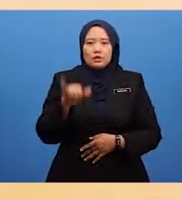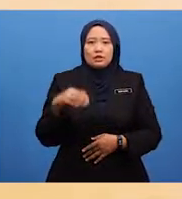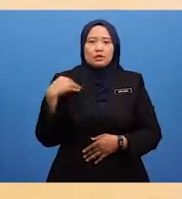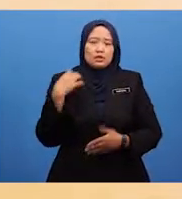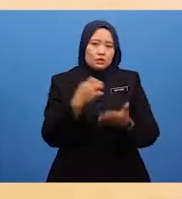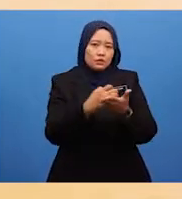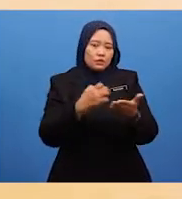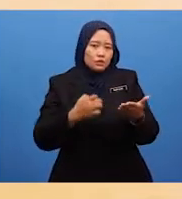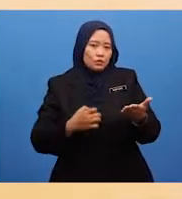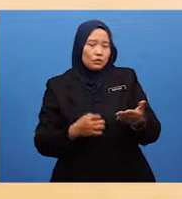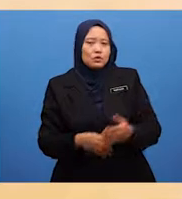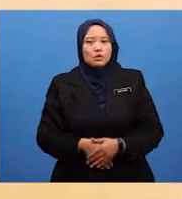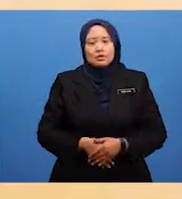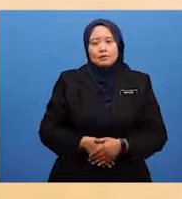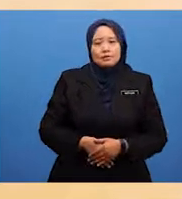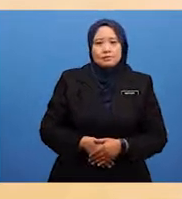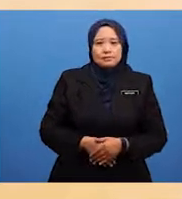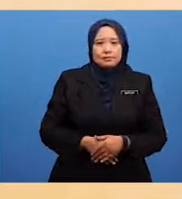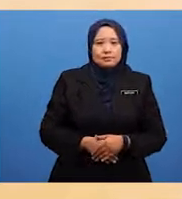di bahagian tapak.